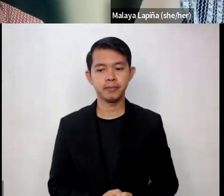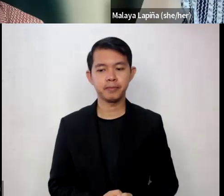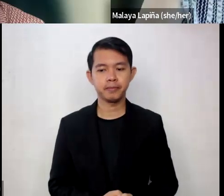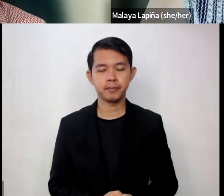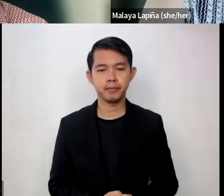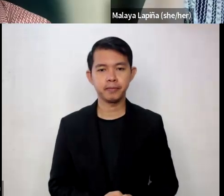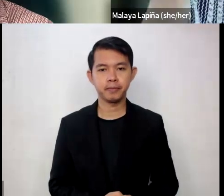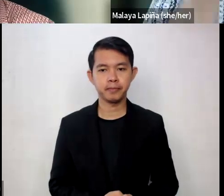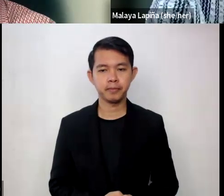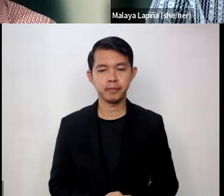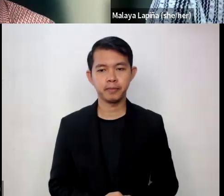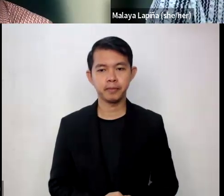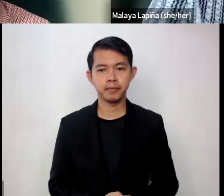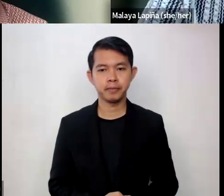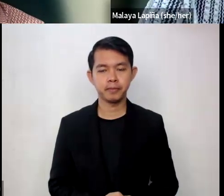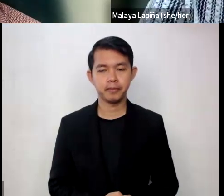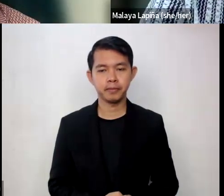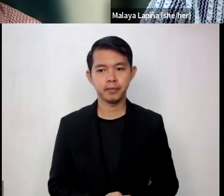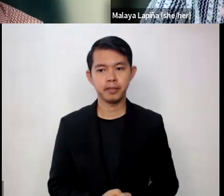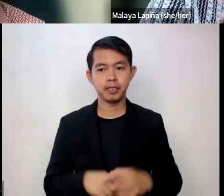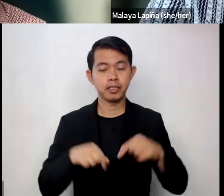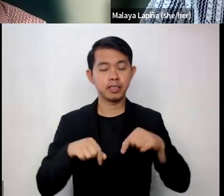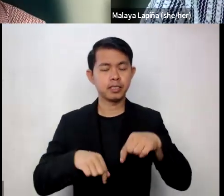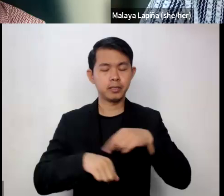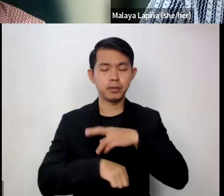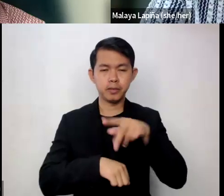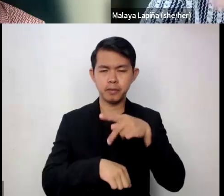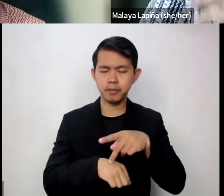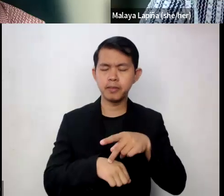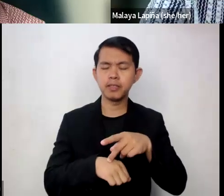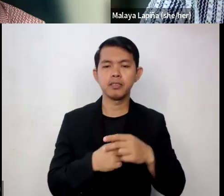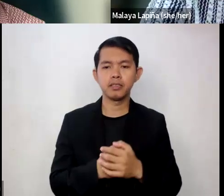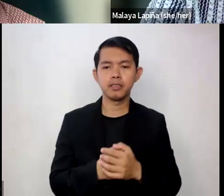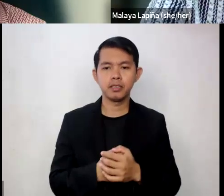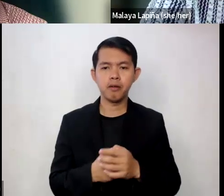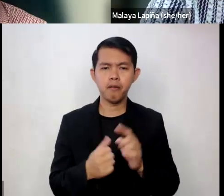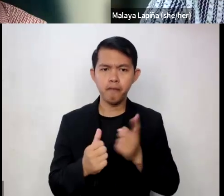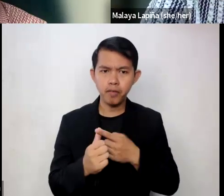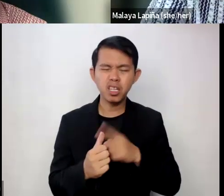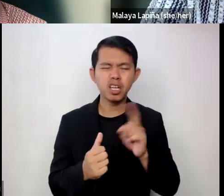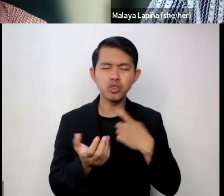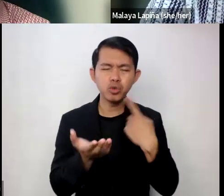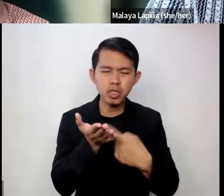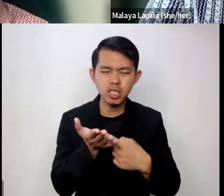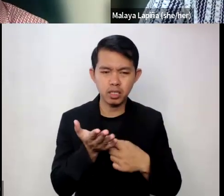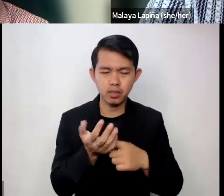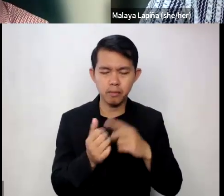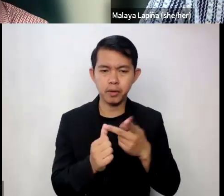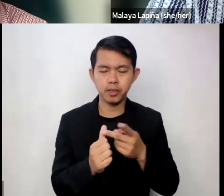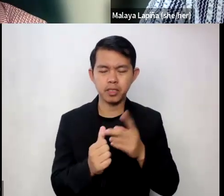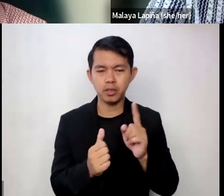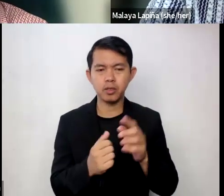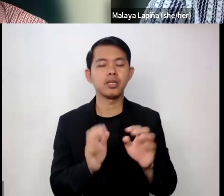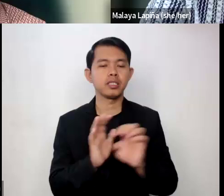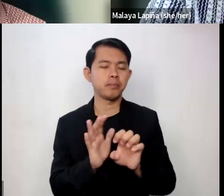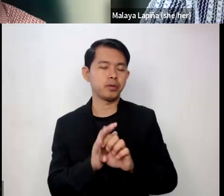trans studies in the Philippines is really to read first to ano yung mga discussion. So for example, yung book ni Mark Johnson